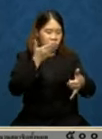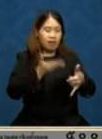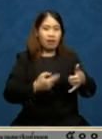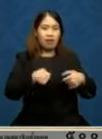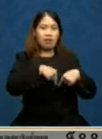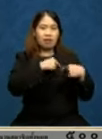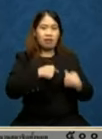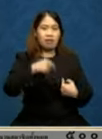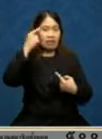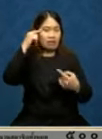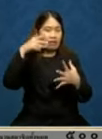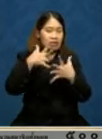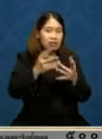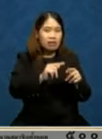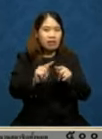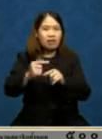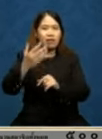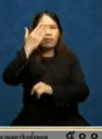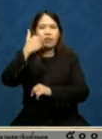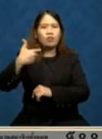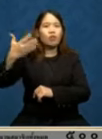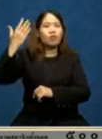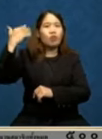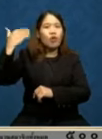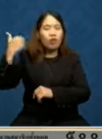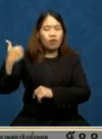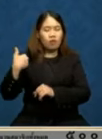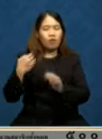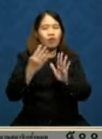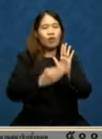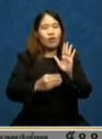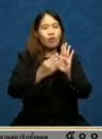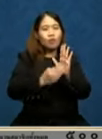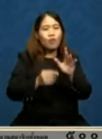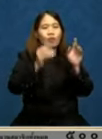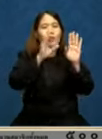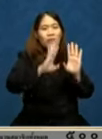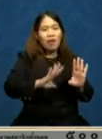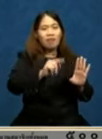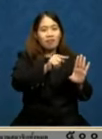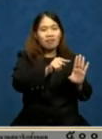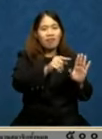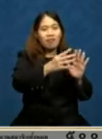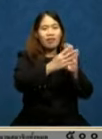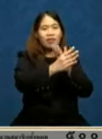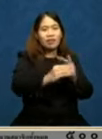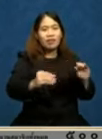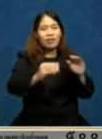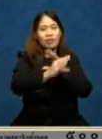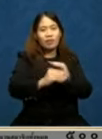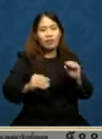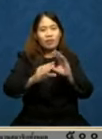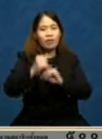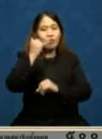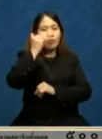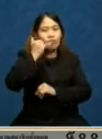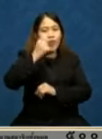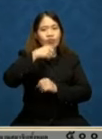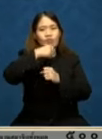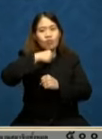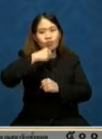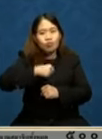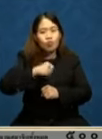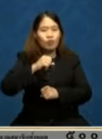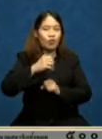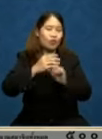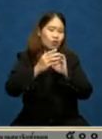างจิตใจค่ะเพราะว่าในสมัยก่อนนะคะเราก็ได้รับการอบรมสั่งสอนกันมาเป็นทอดๆถูกไหมคะปู่ย่าตายายเราอบรมพ่อแม่เราม